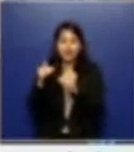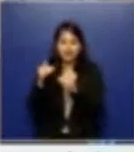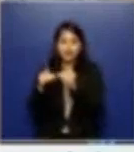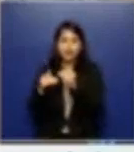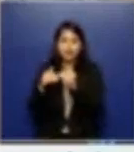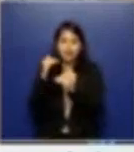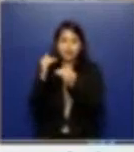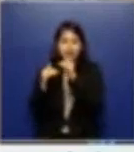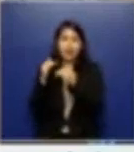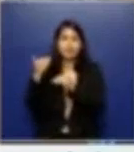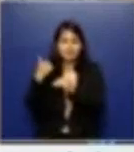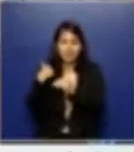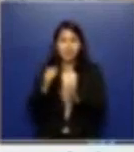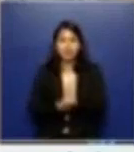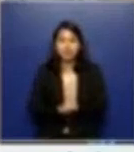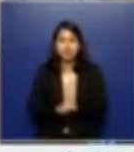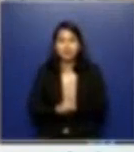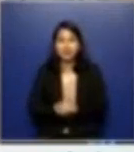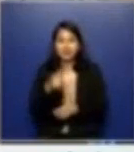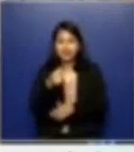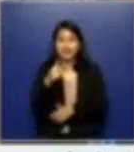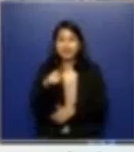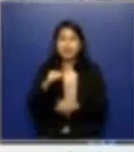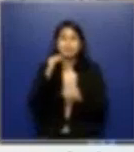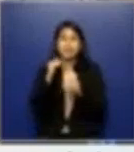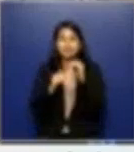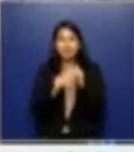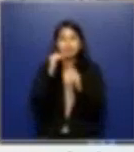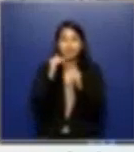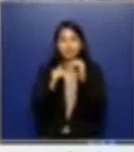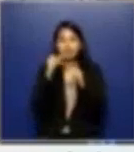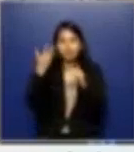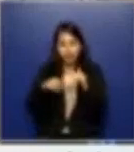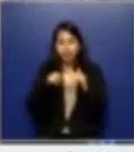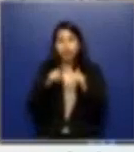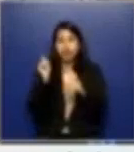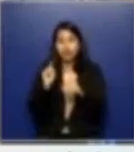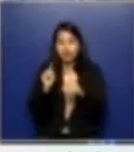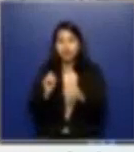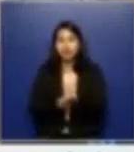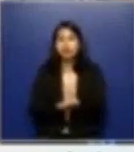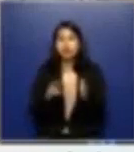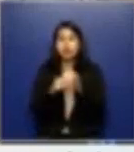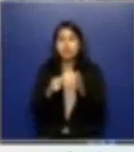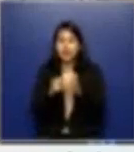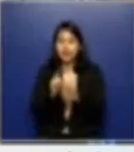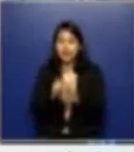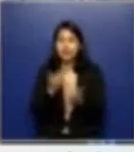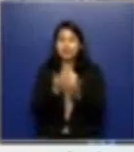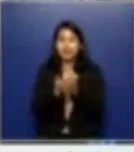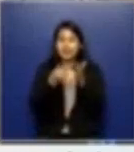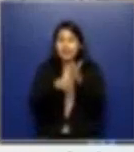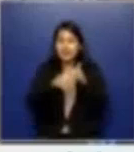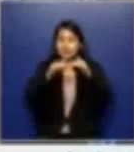ใช้ถูกทางปั๊บเศรษฐกิจขยายตัวปุ๊บ GDP มันก็ขึ้นพอ GDP ขึ้นปั๊บมันก็ทำให้สัดส่วนหนี้สาธารณะลดลง